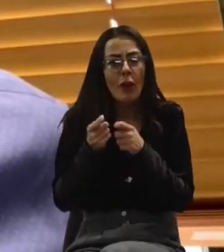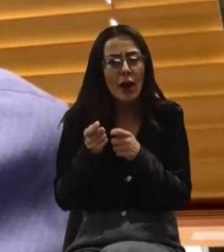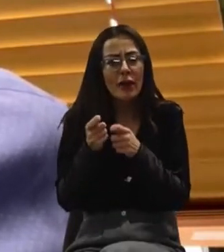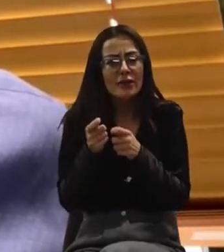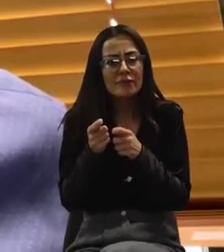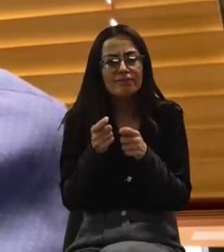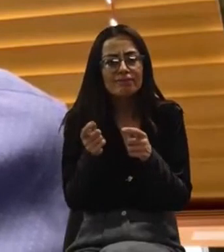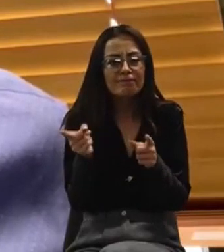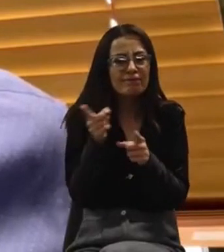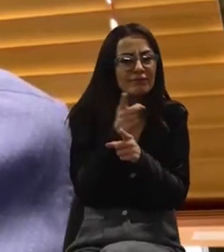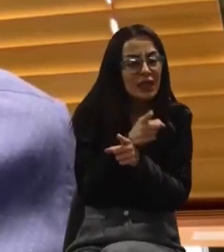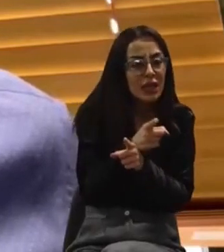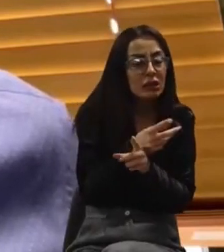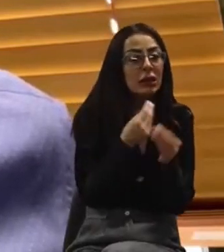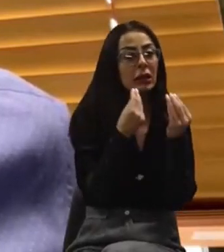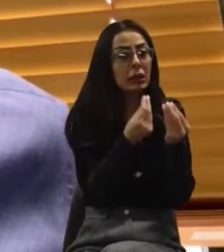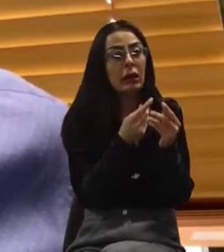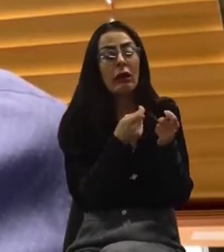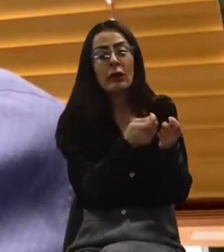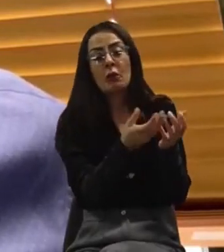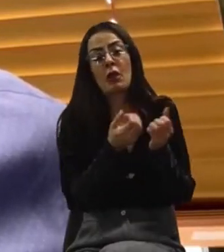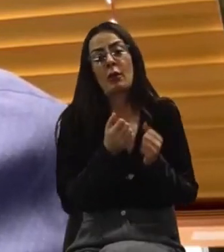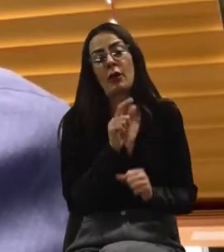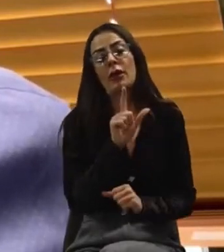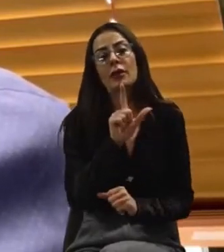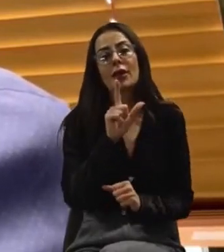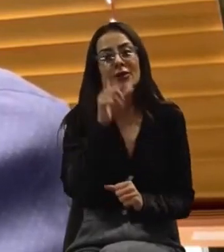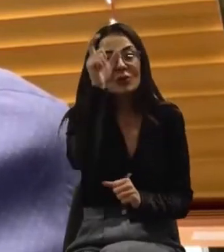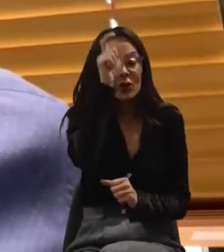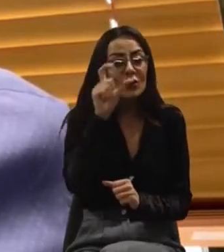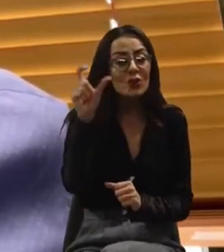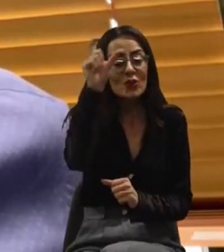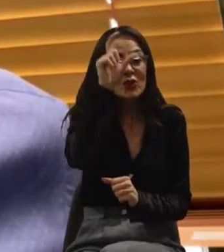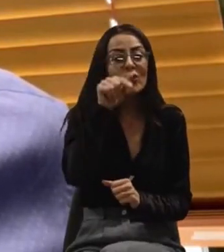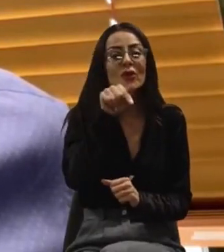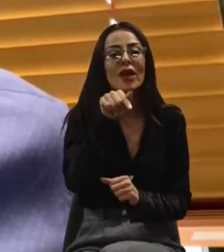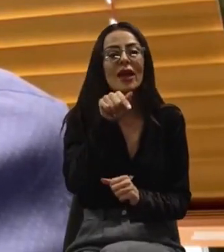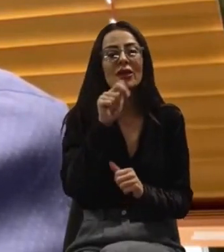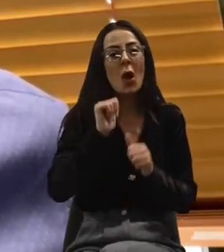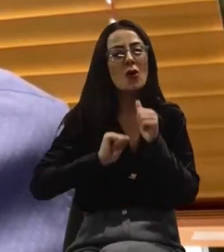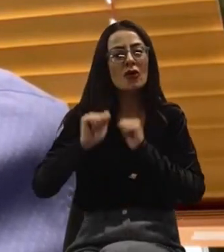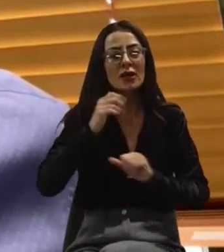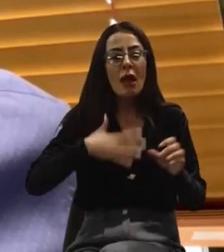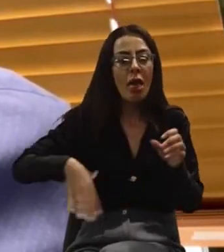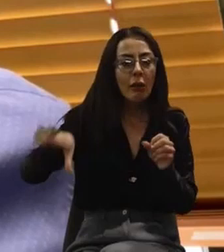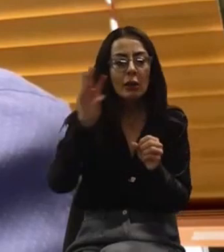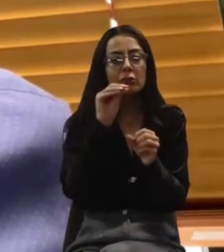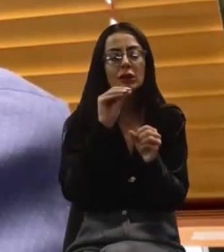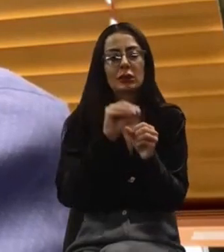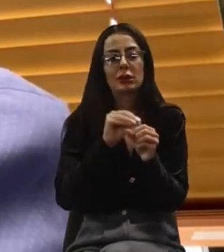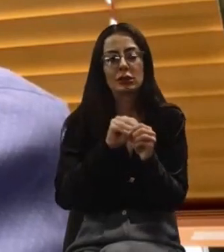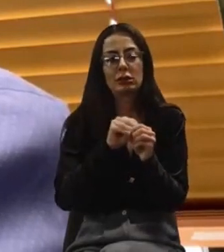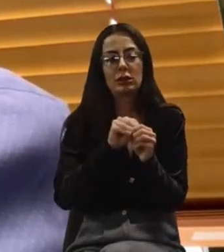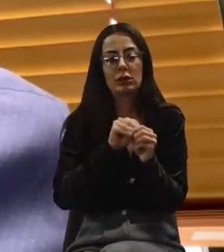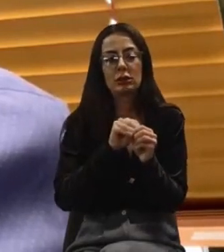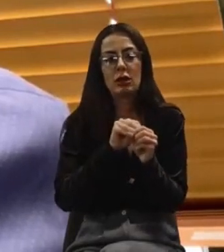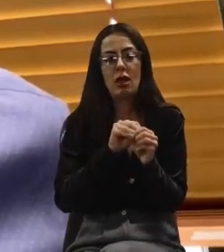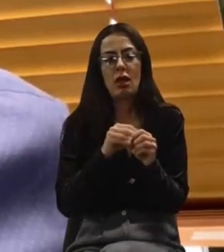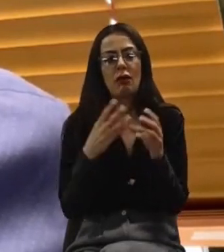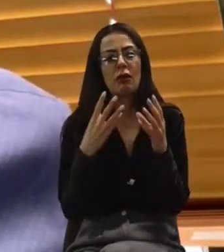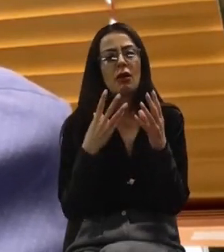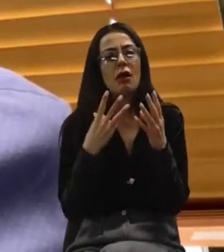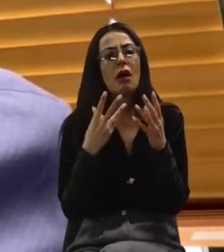İyi ki diye bir şey var tek üniversite girerek Aslında Türkiye'deki üniversite içerisinde alabileceğiniz en iyi